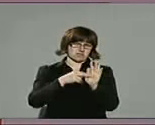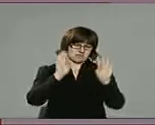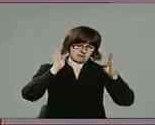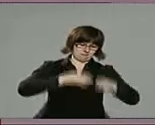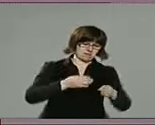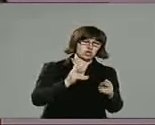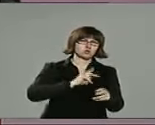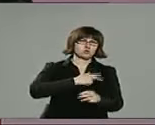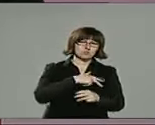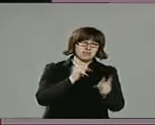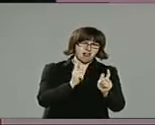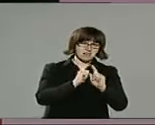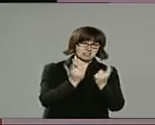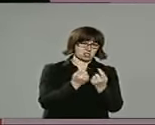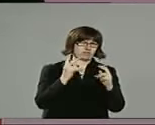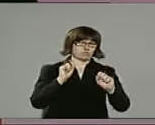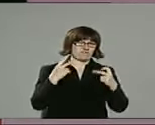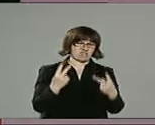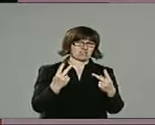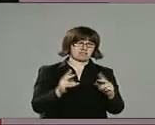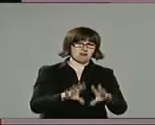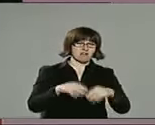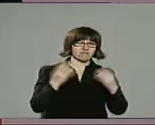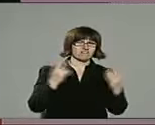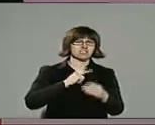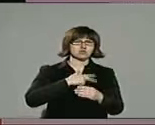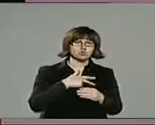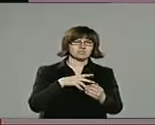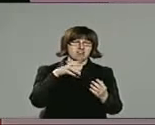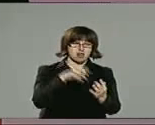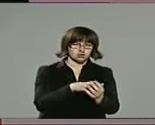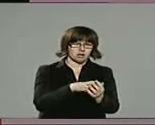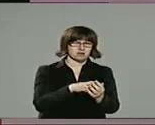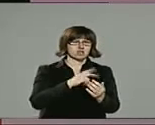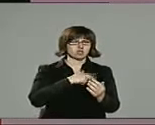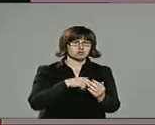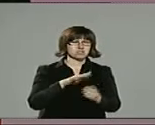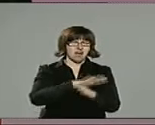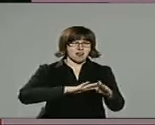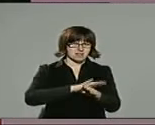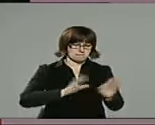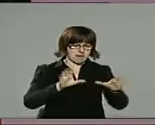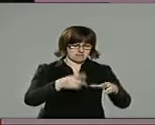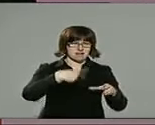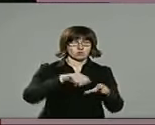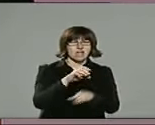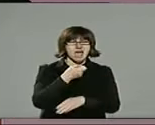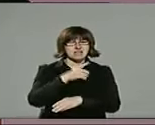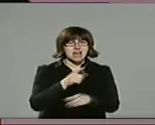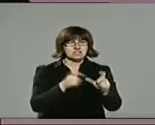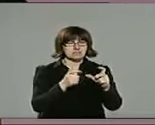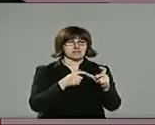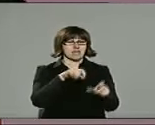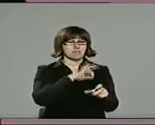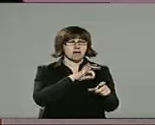soziale Gesellschaft, liebe Genossinnen und Genossen, die beginnt in der sozialen Stadt und der sozialen Gemeinde. Und die SPD ist die